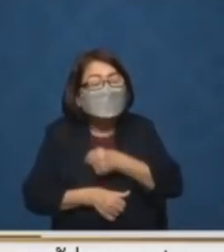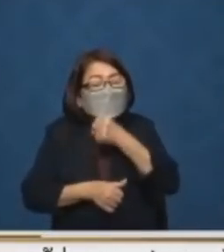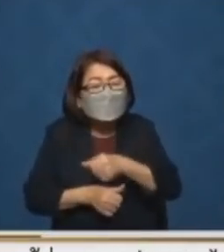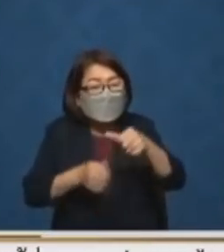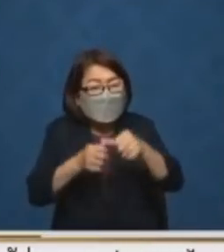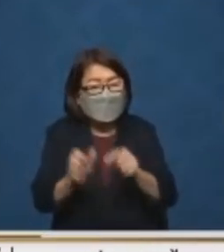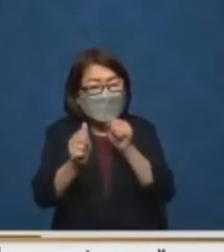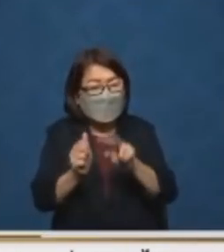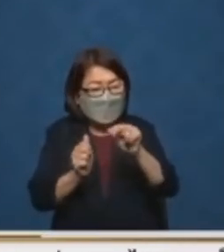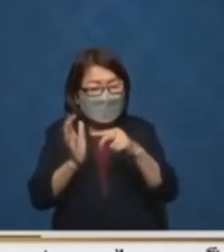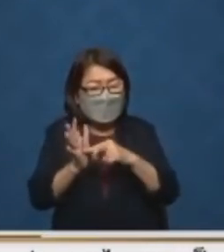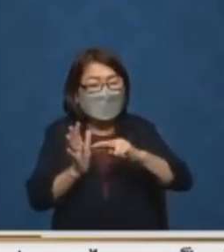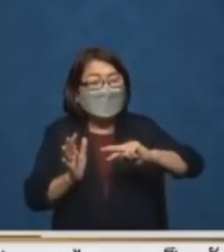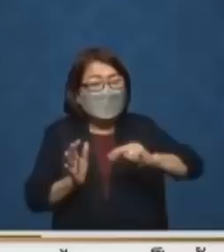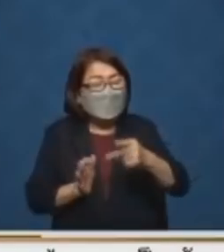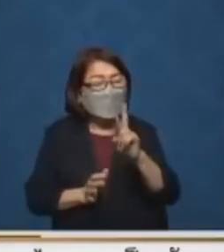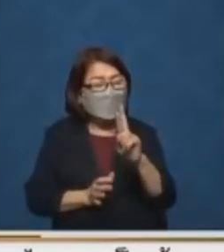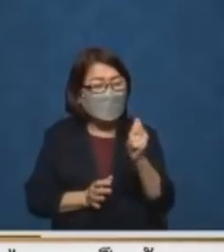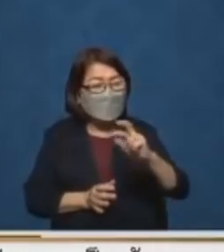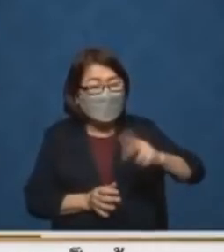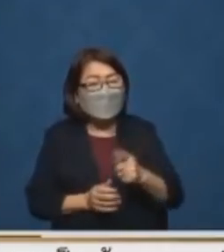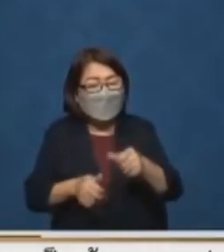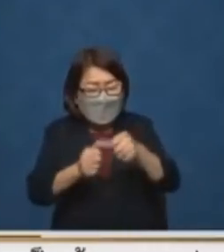anda disorder Covidทรรพานครั